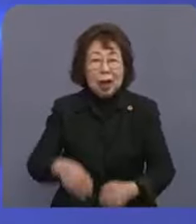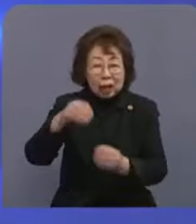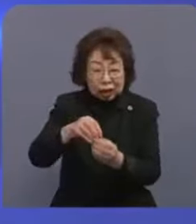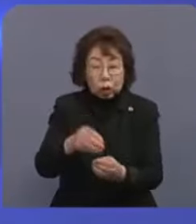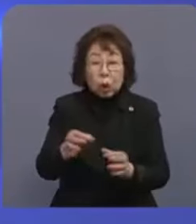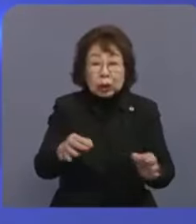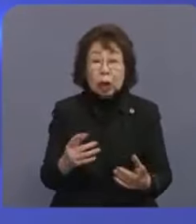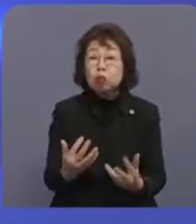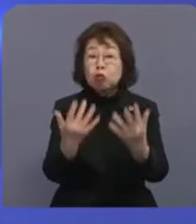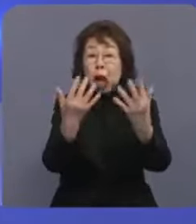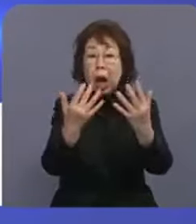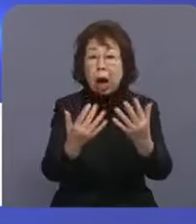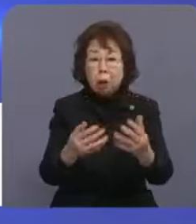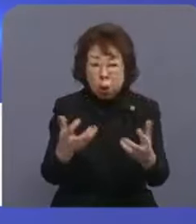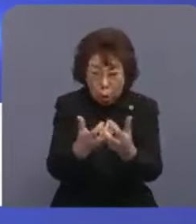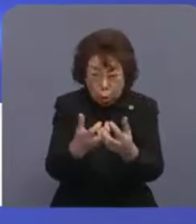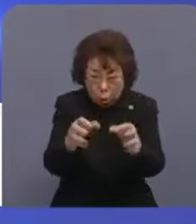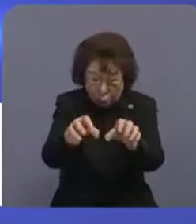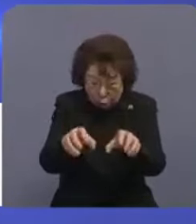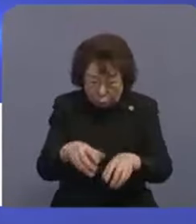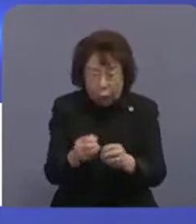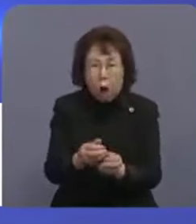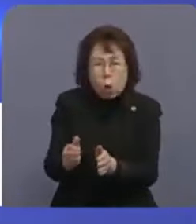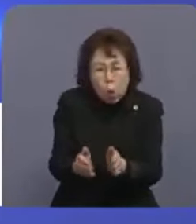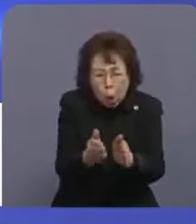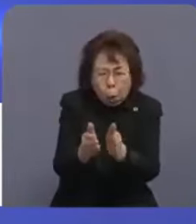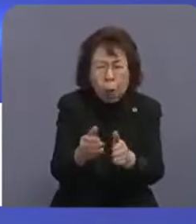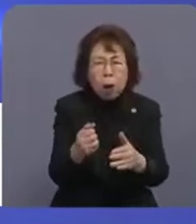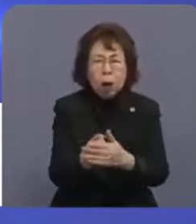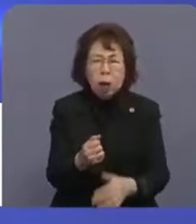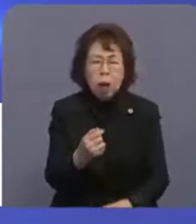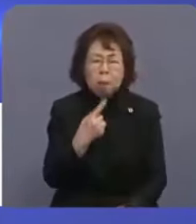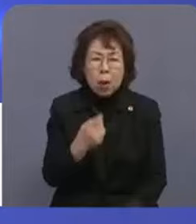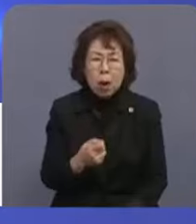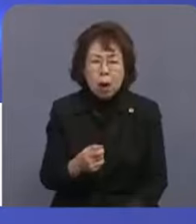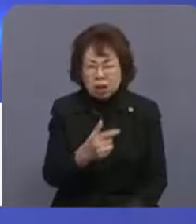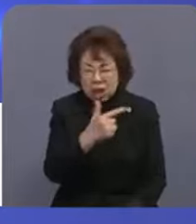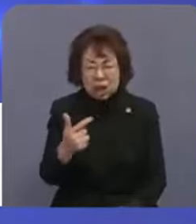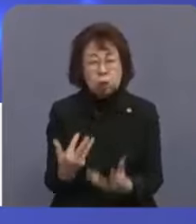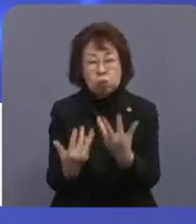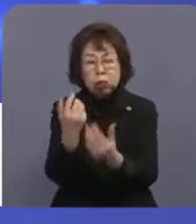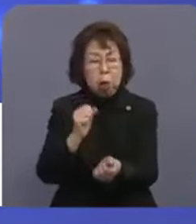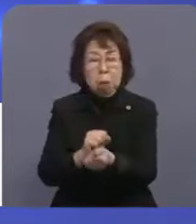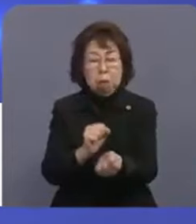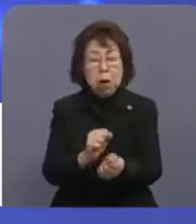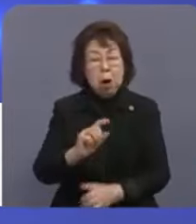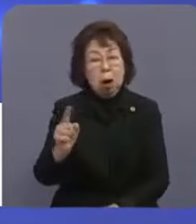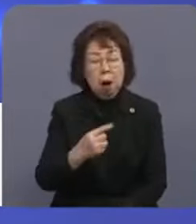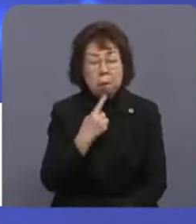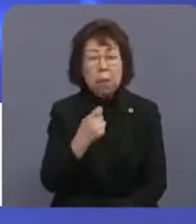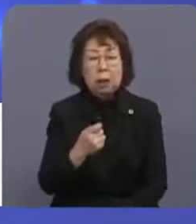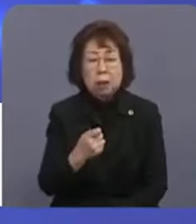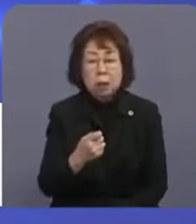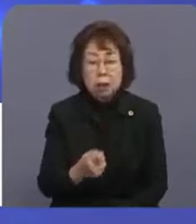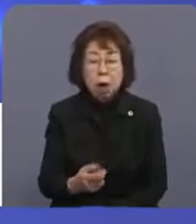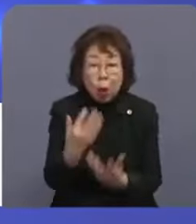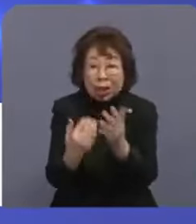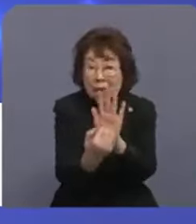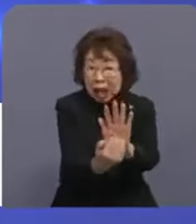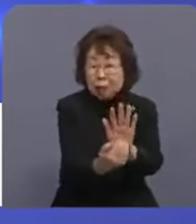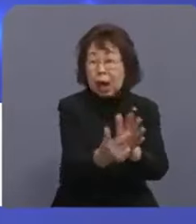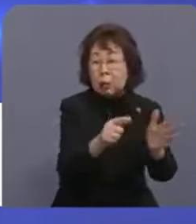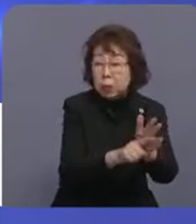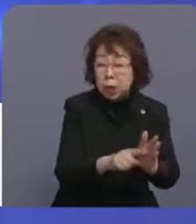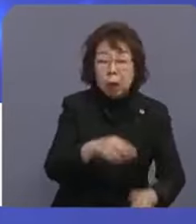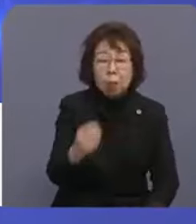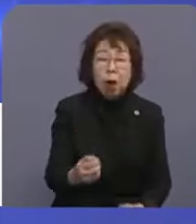전통시장은 불이 나면 점포가 밀집한 데다 좁은 골목으로 인해 자칫 대형 화재로 번질 수 있습니다. 화재를 예방하기 위해선